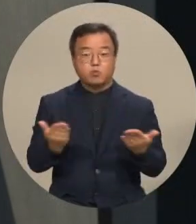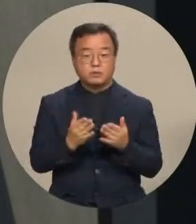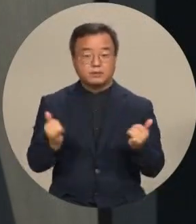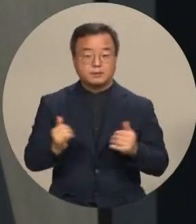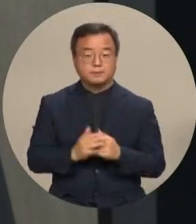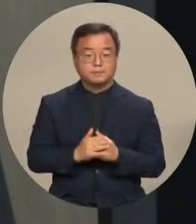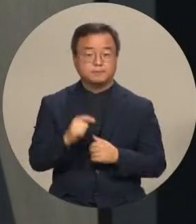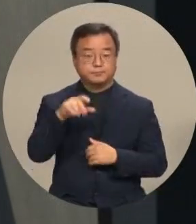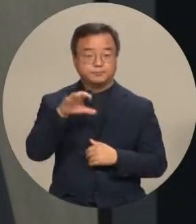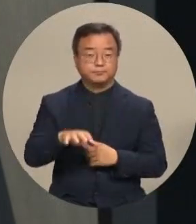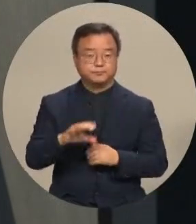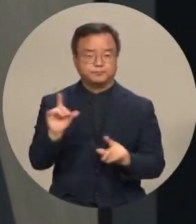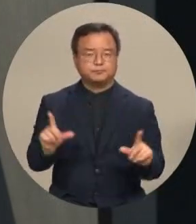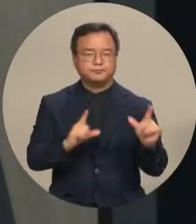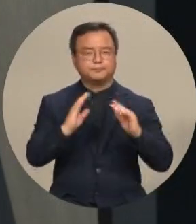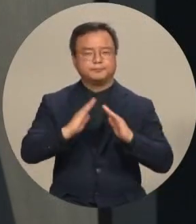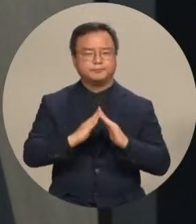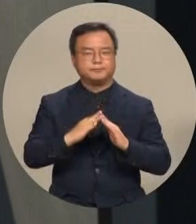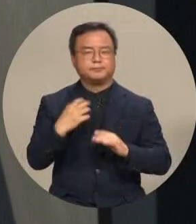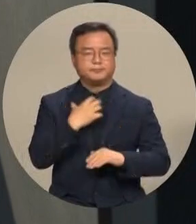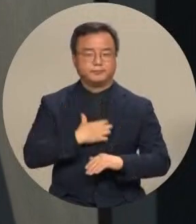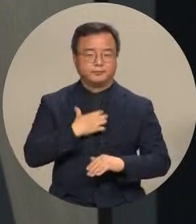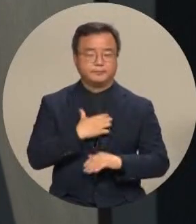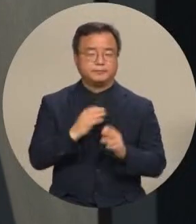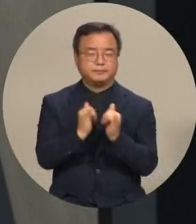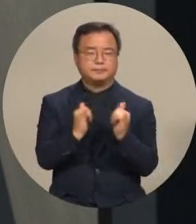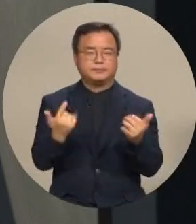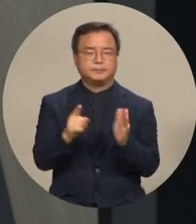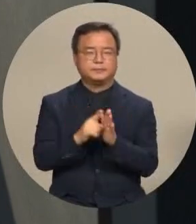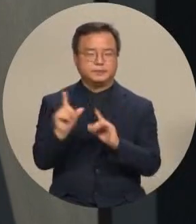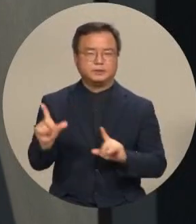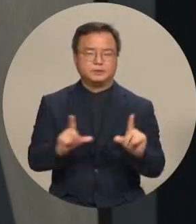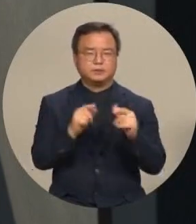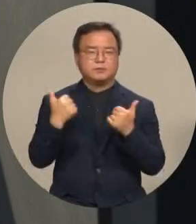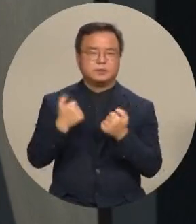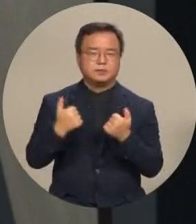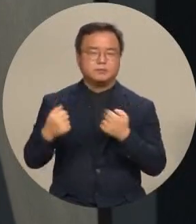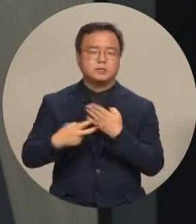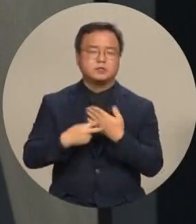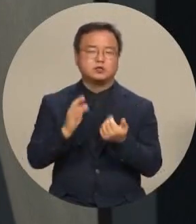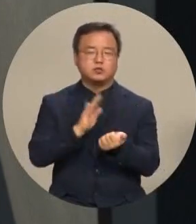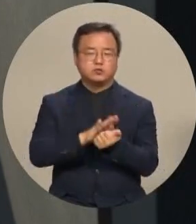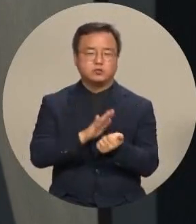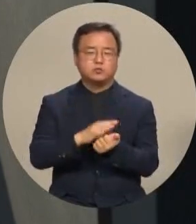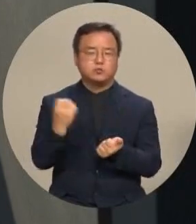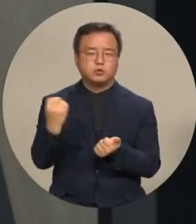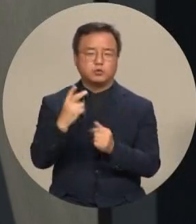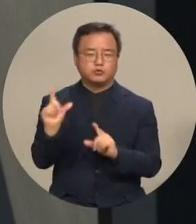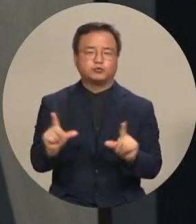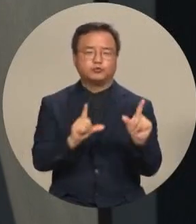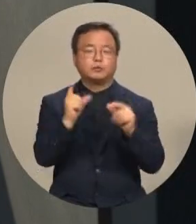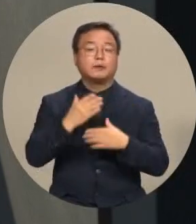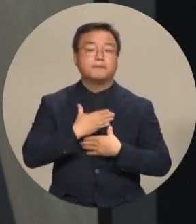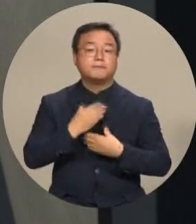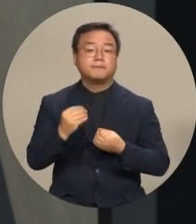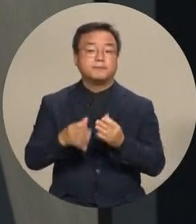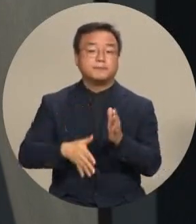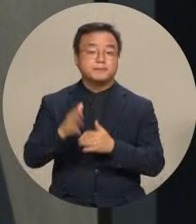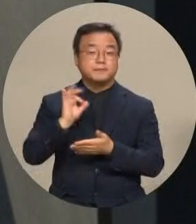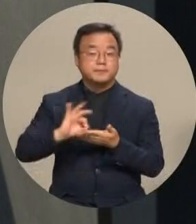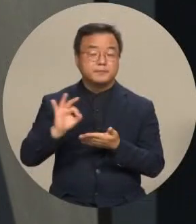주거가 불안정한 쪽방 주민을 위해 생활상담 의료지원 주민 편의시설 이용